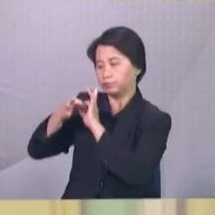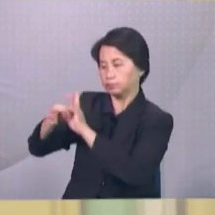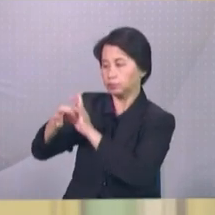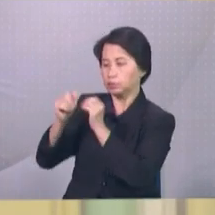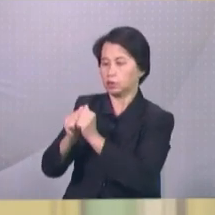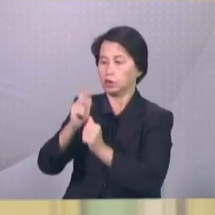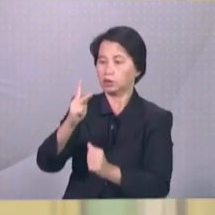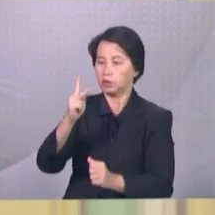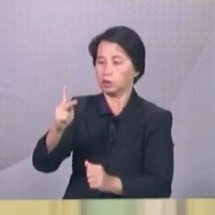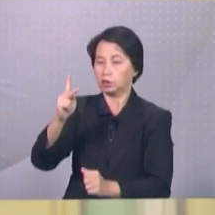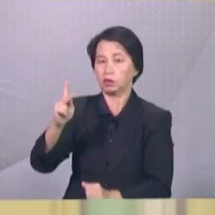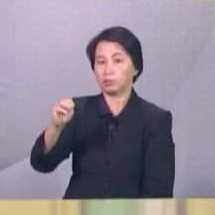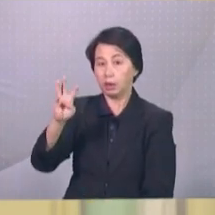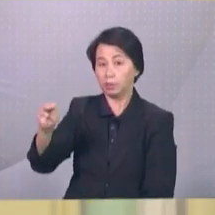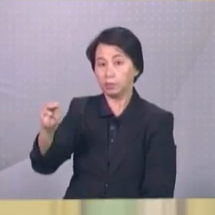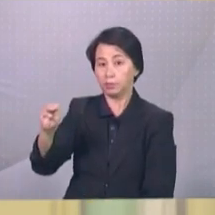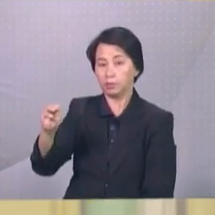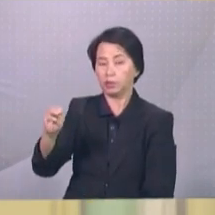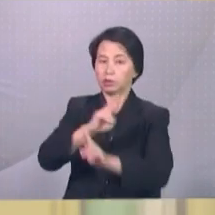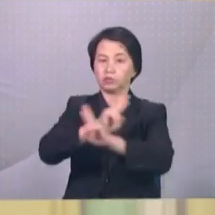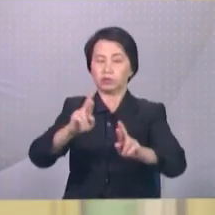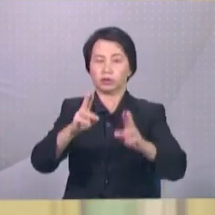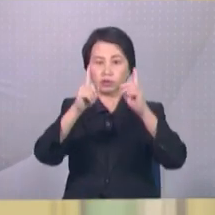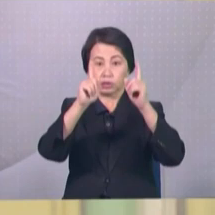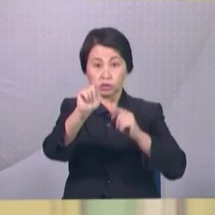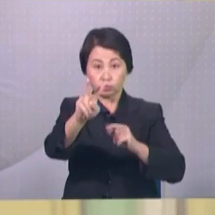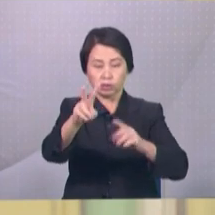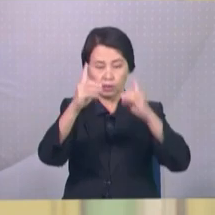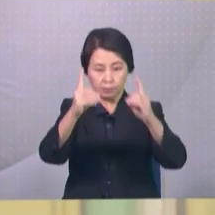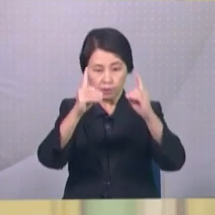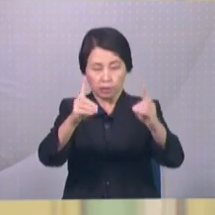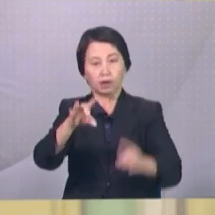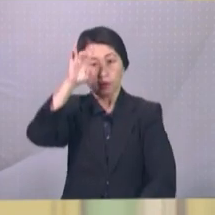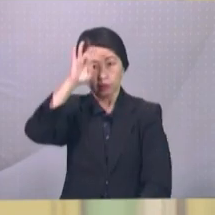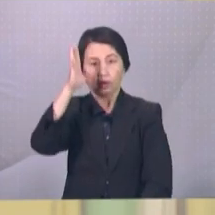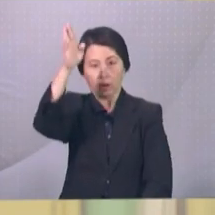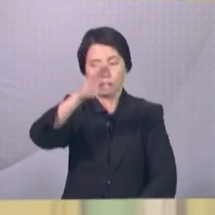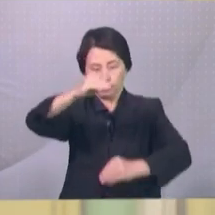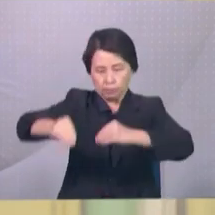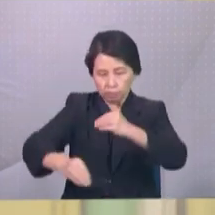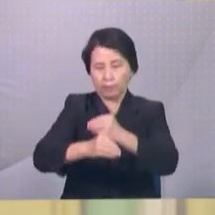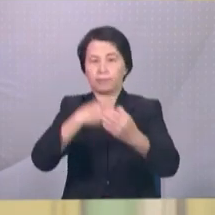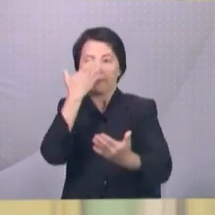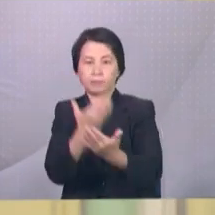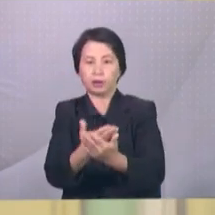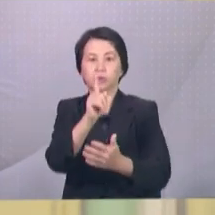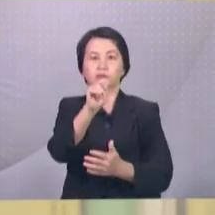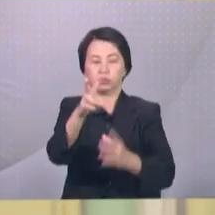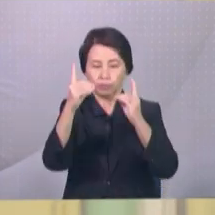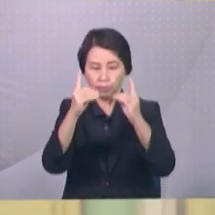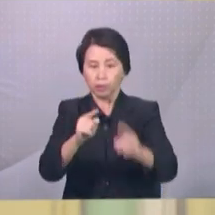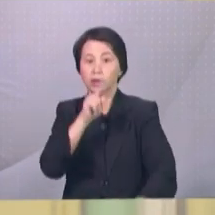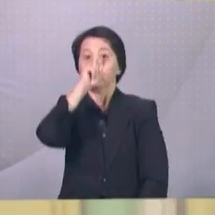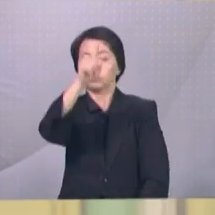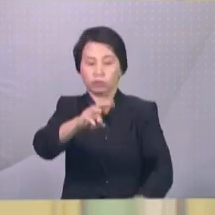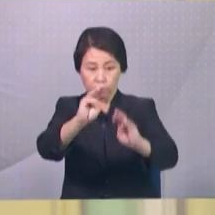dengan KKMM untuk sediakan TV pendidikan ini, dan insyaAllah kita akan terus tambah baik TV pendidikan ini untuk